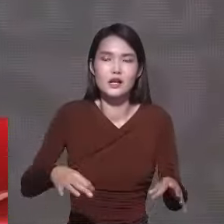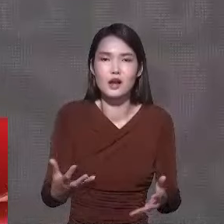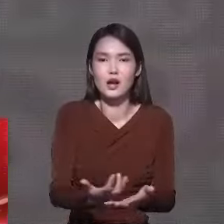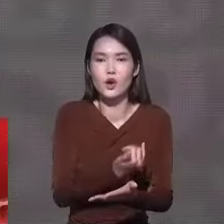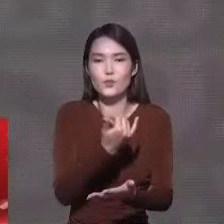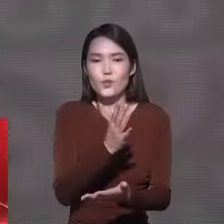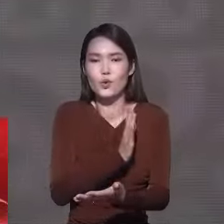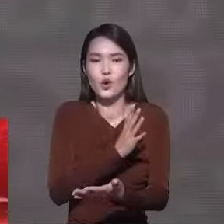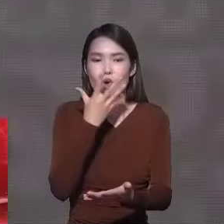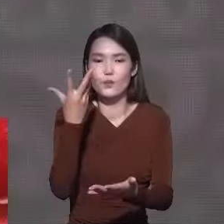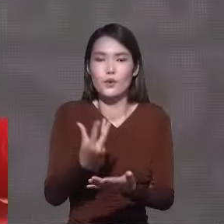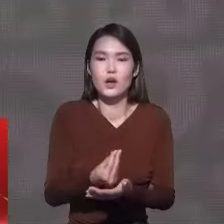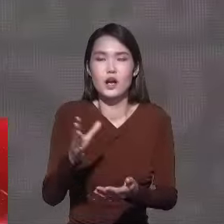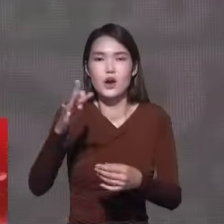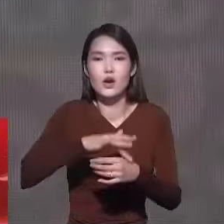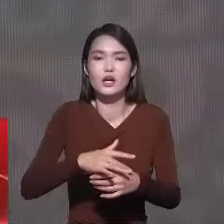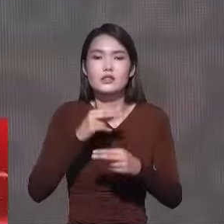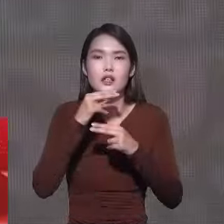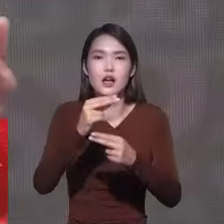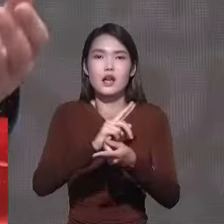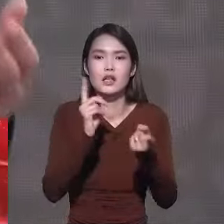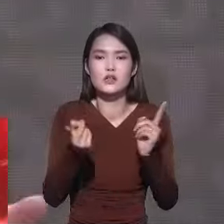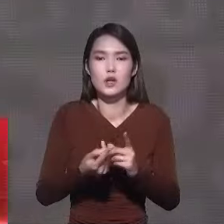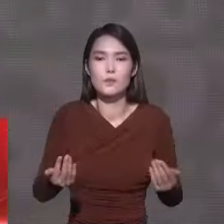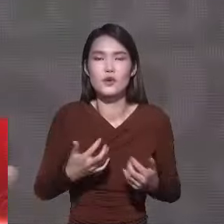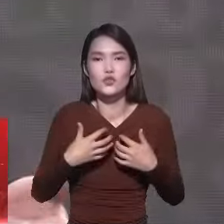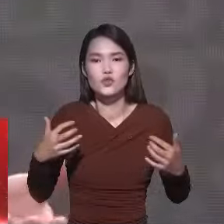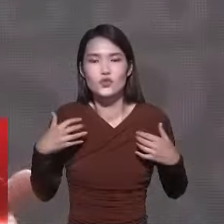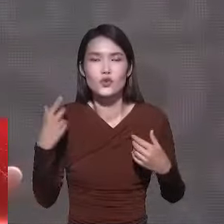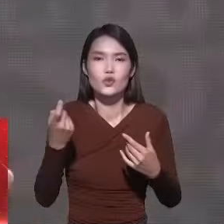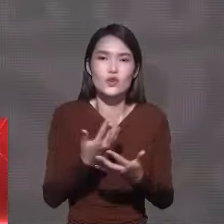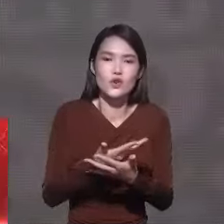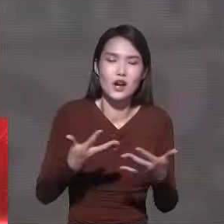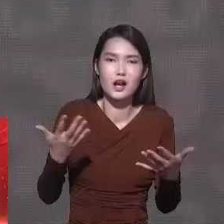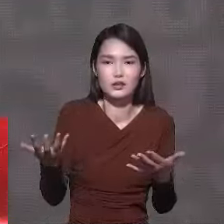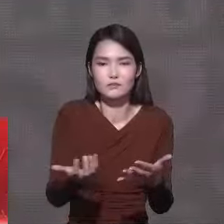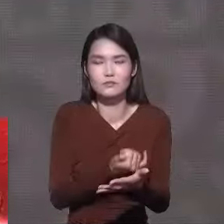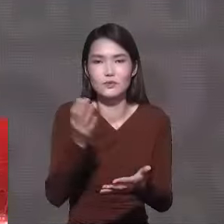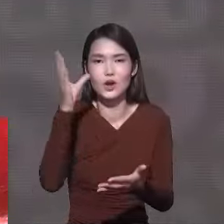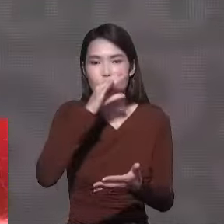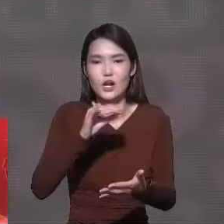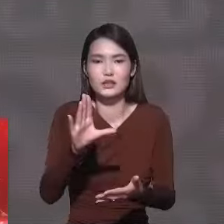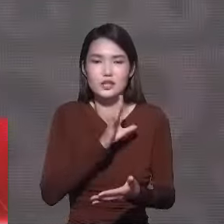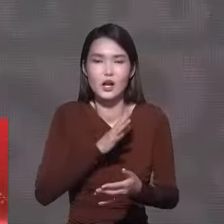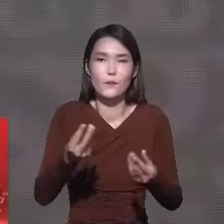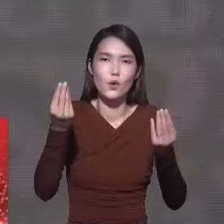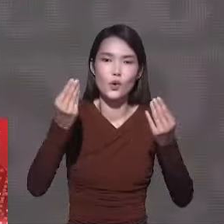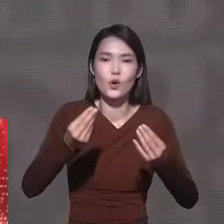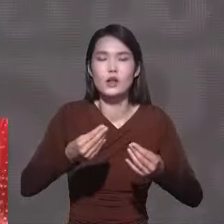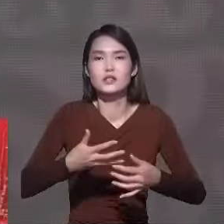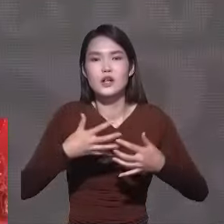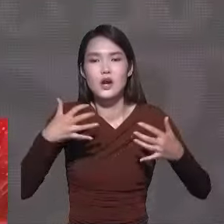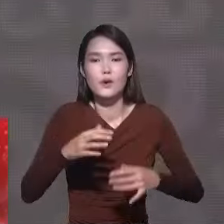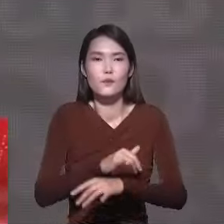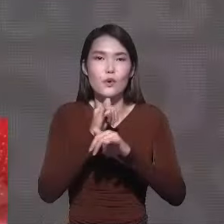Засуха, случившаяся 2-3 года назад, отразилась на наших животноводах, но вы сумели все это преодолеть. Поголовье крупного рогатого скота в регионе увеличилось